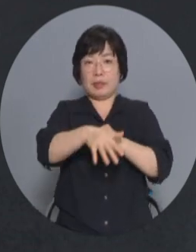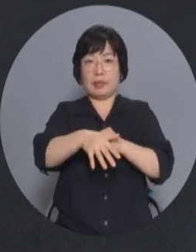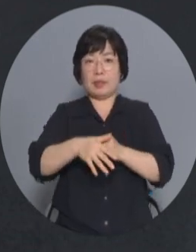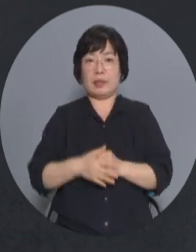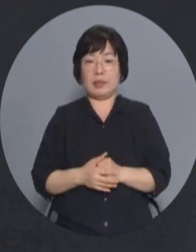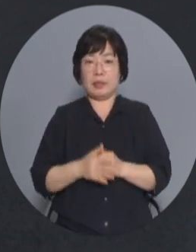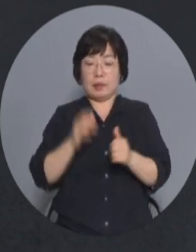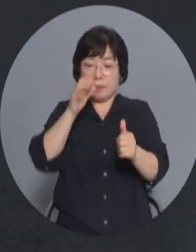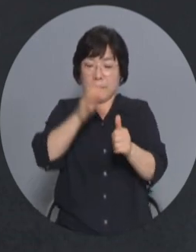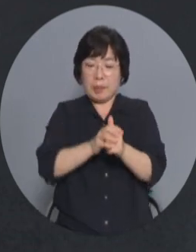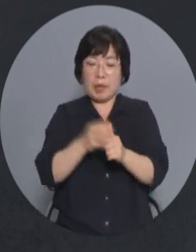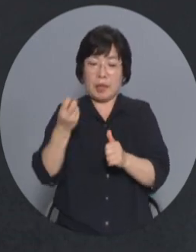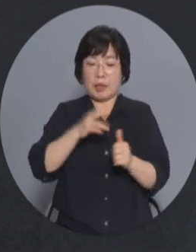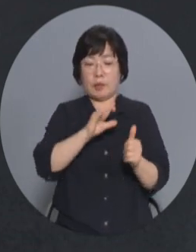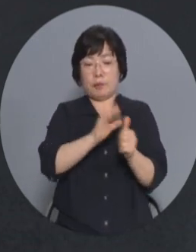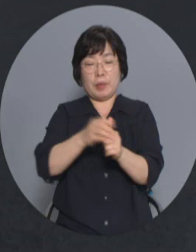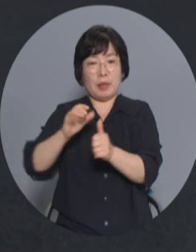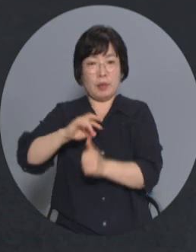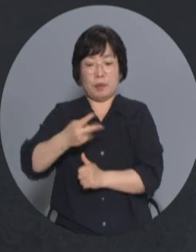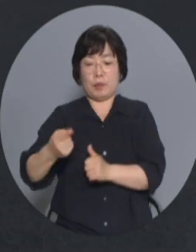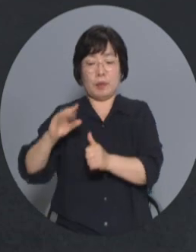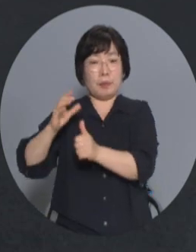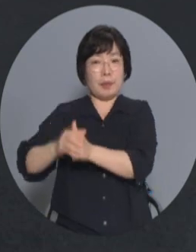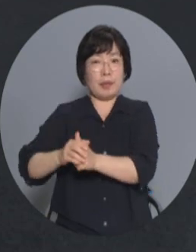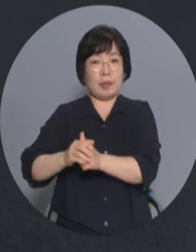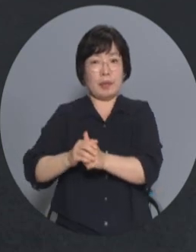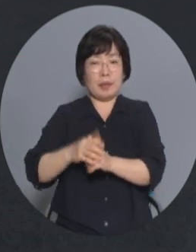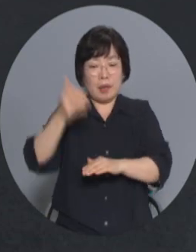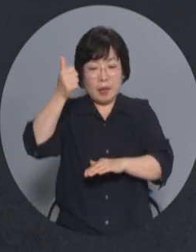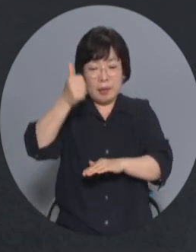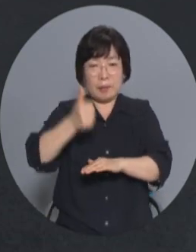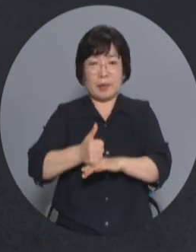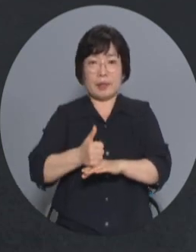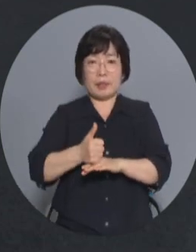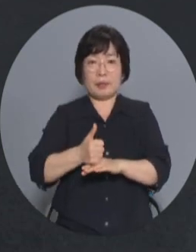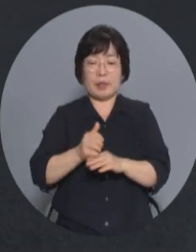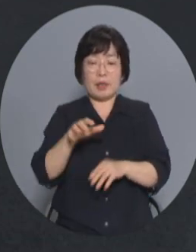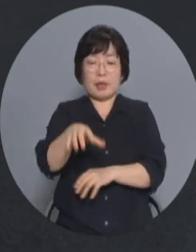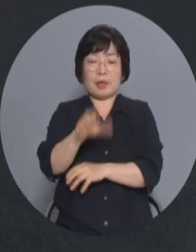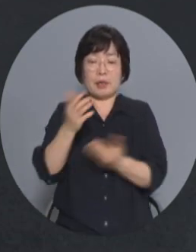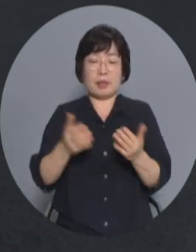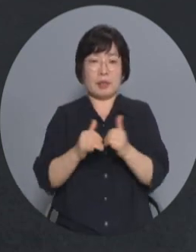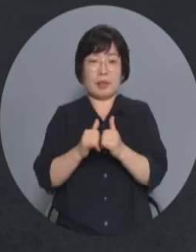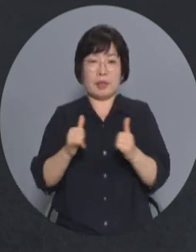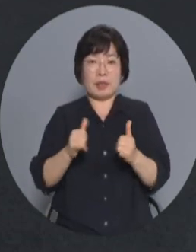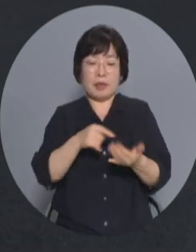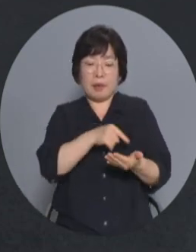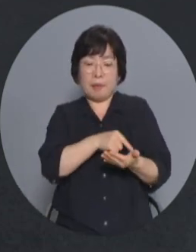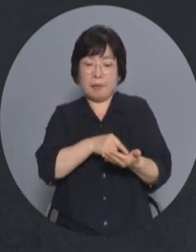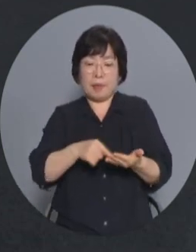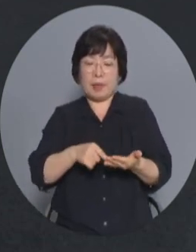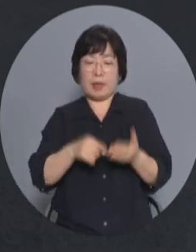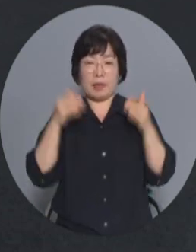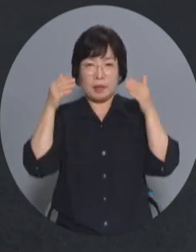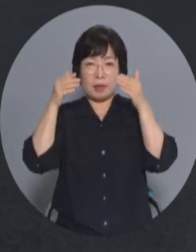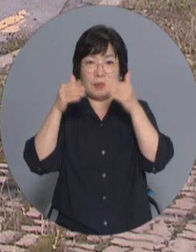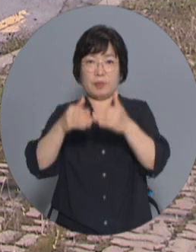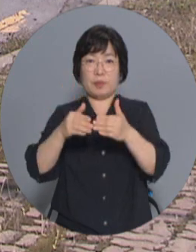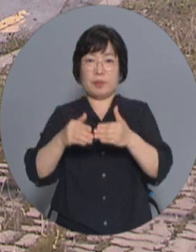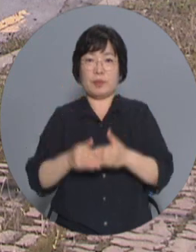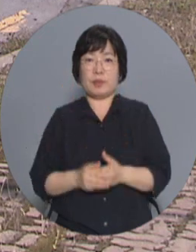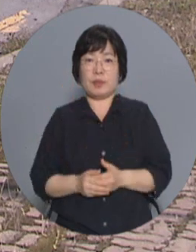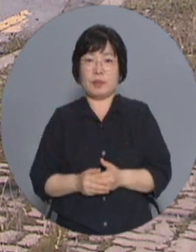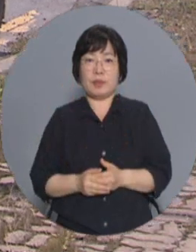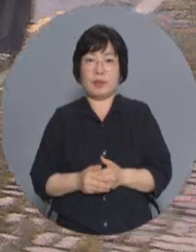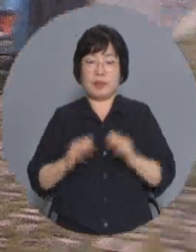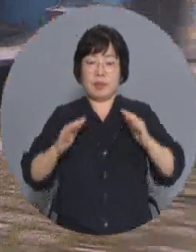여기에 하청의 재하청이 꼬리를 물다 보면 가장 끝부분에 있는 건설기계 노동자의 피해가 집중됩니다.